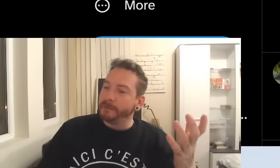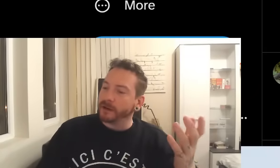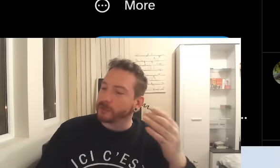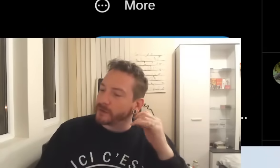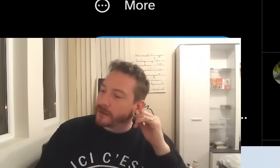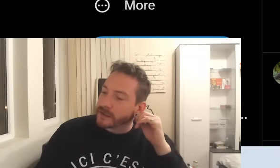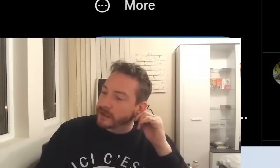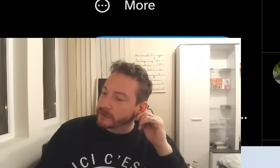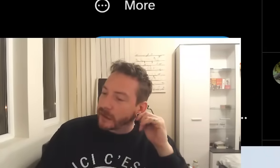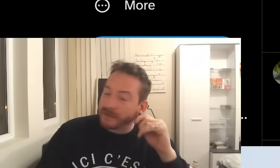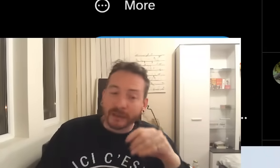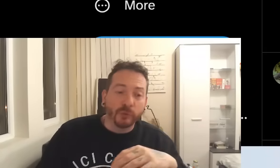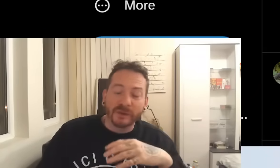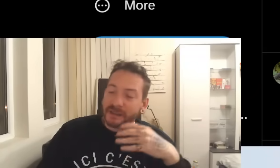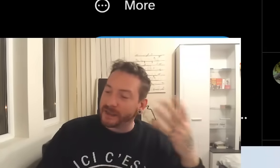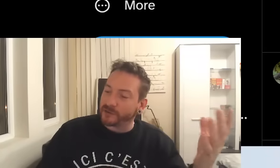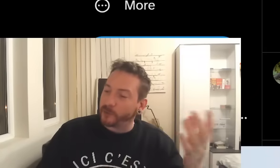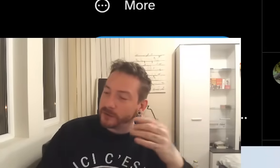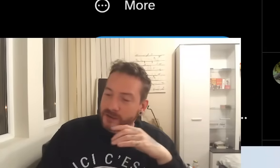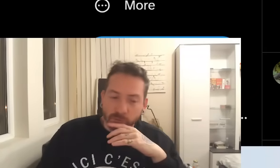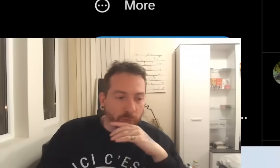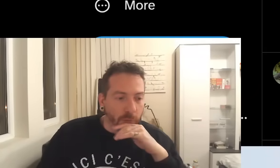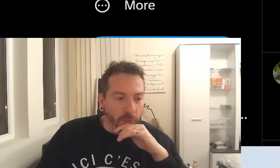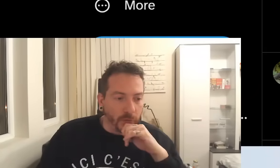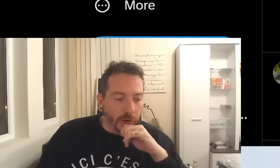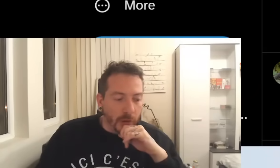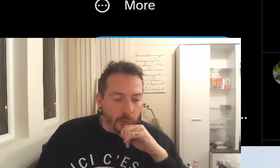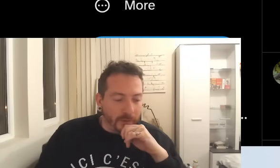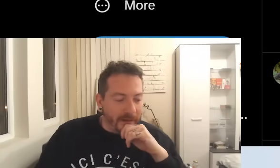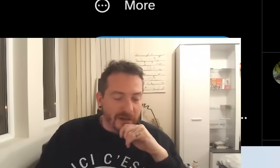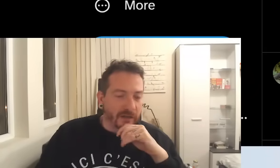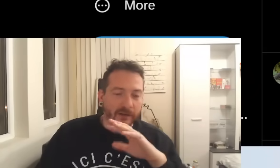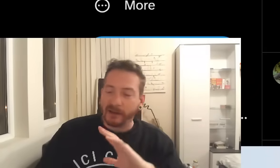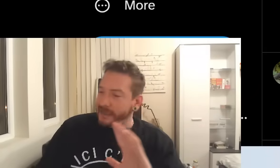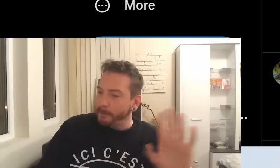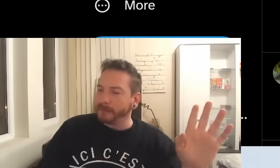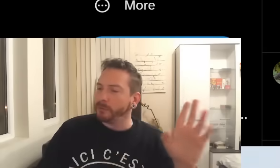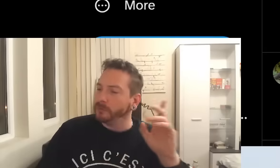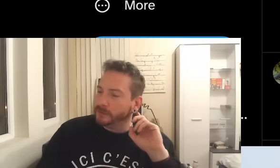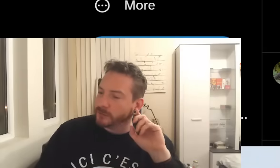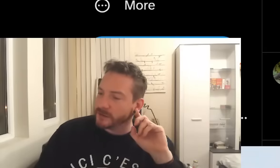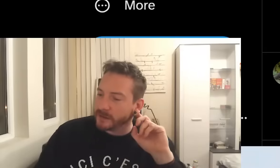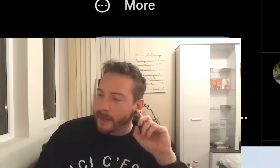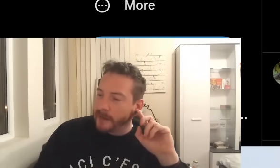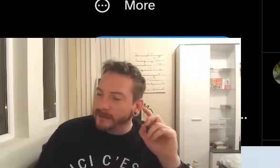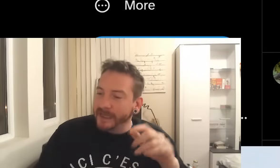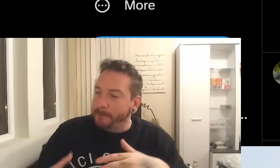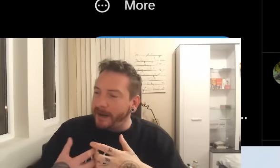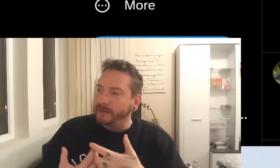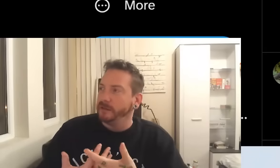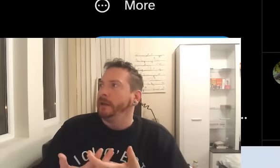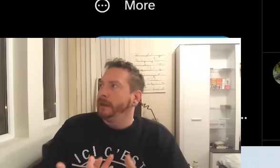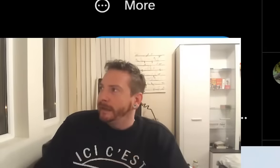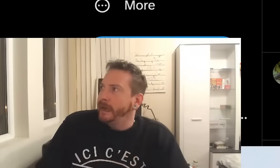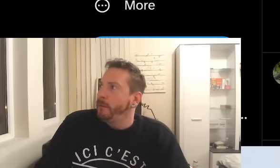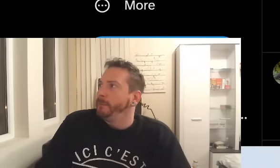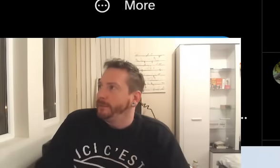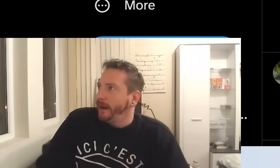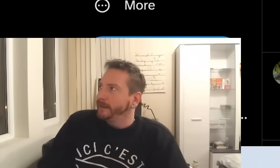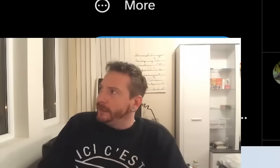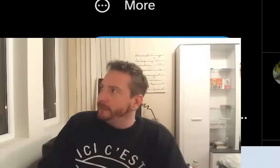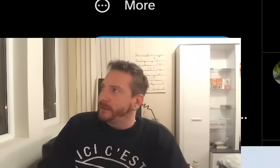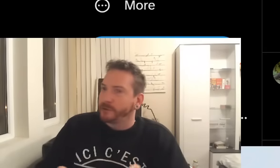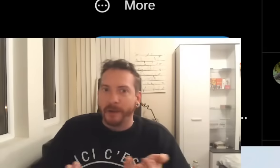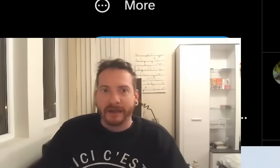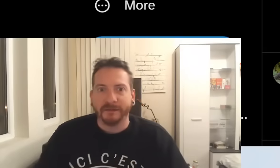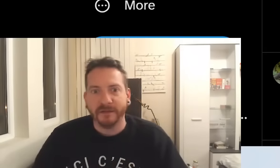multipass quoi c'està-dire avec toutes les casseroles qu'ils ont au au derche et C il y a pas de problème tu sais il y a pas les gars on va peut-être